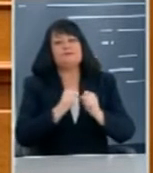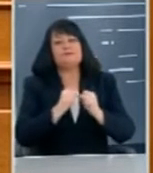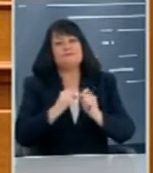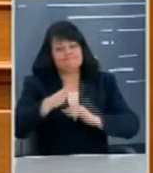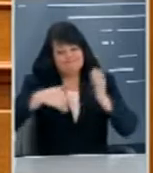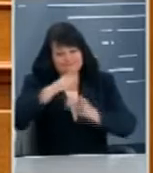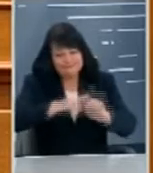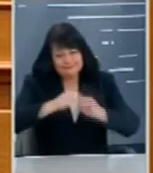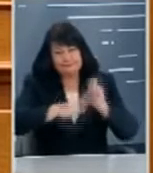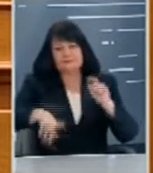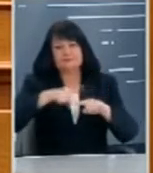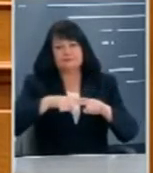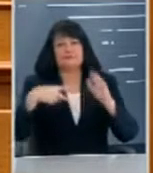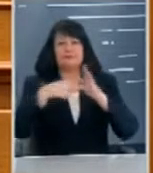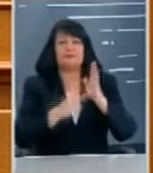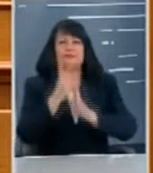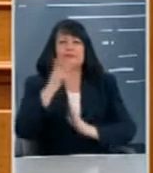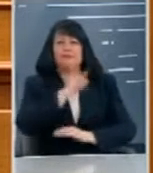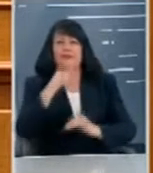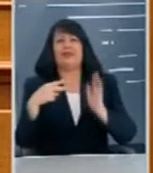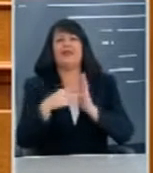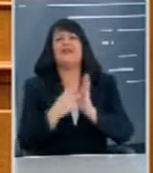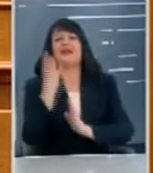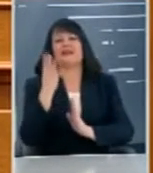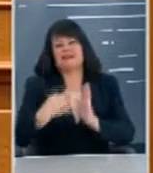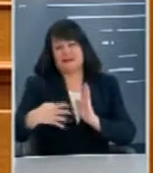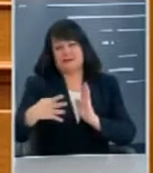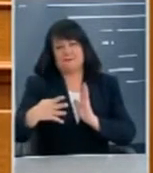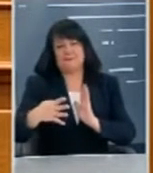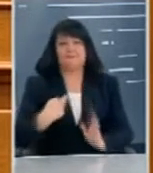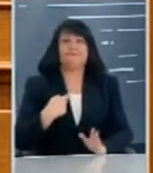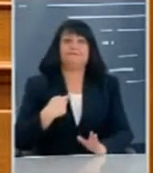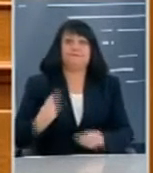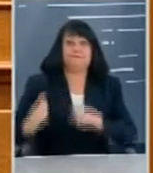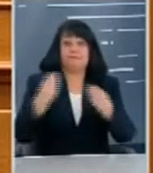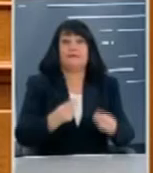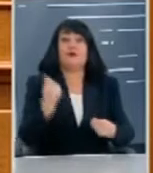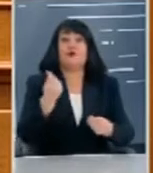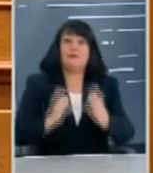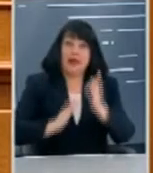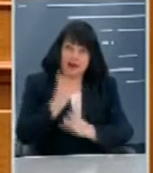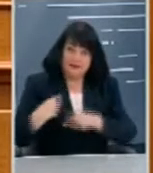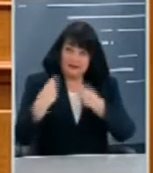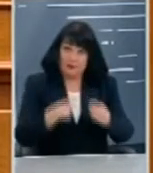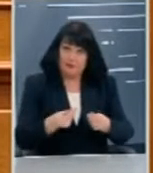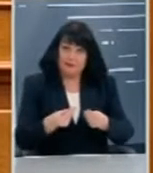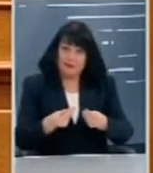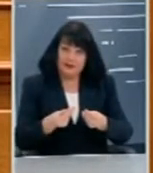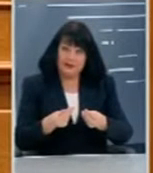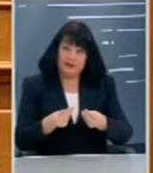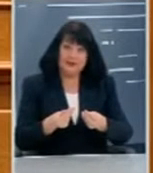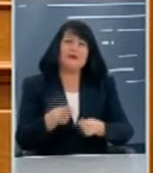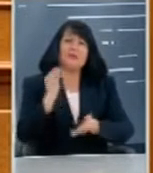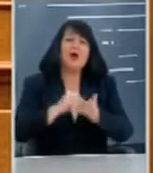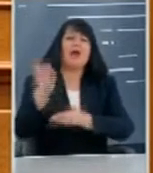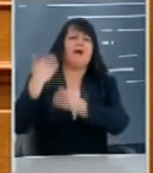χώρας την περίοδο 2012-2014. Πήραν μια οικονομία σε ανάπτυξη και την επέστρεψαν στην